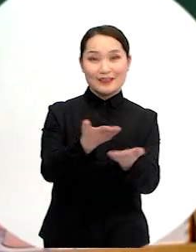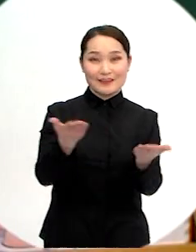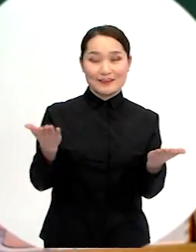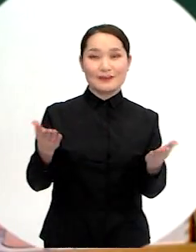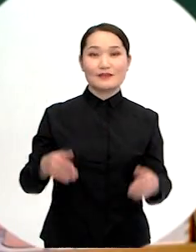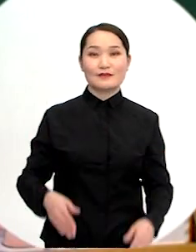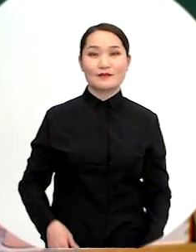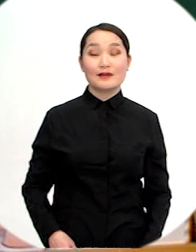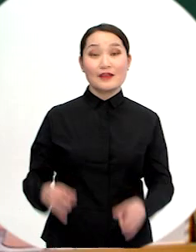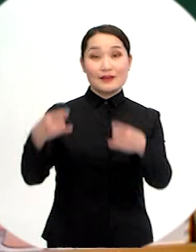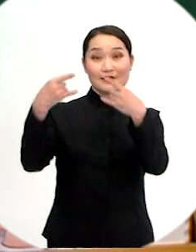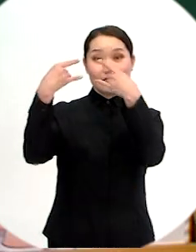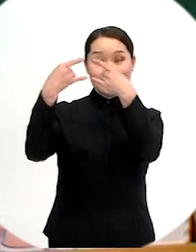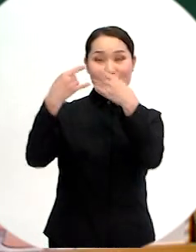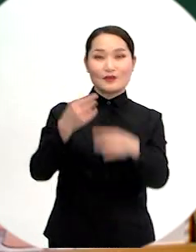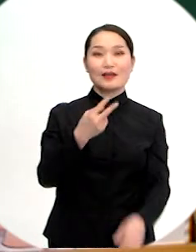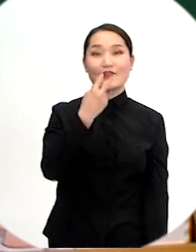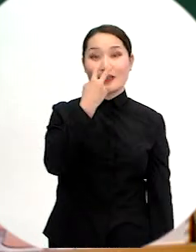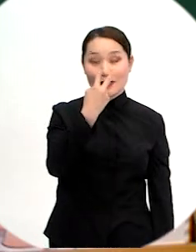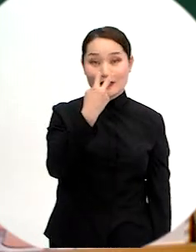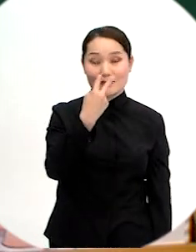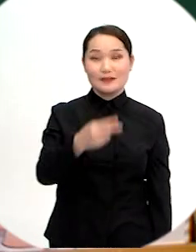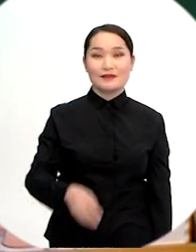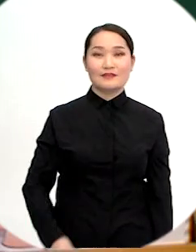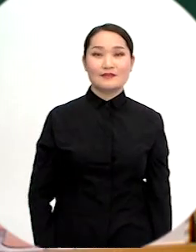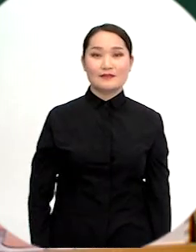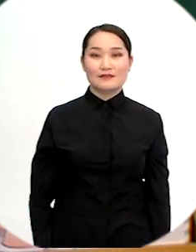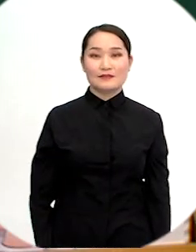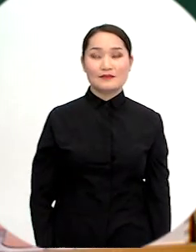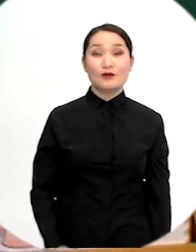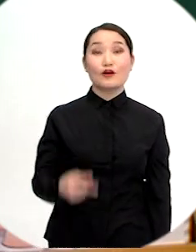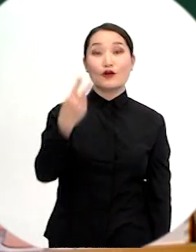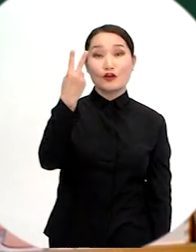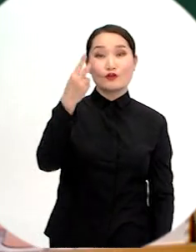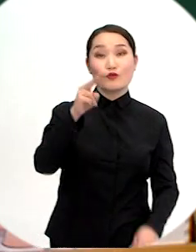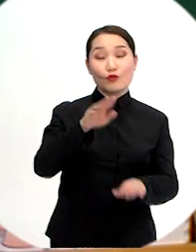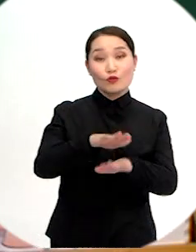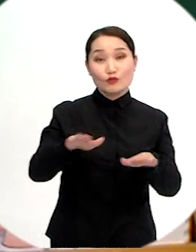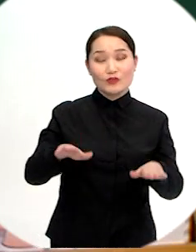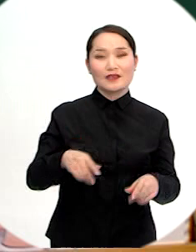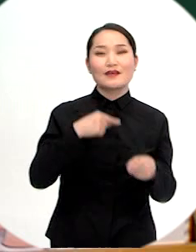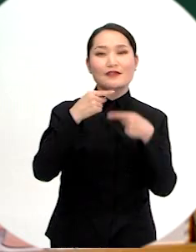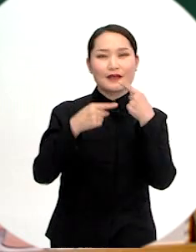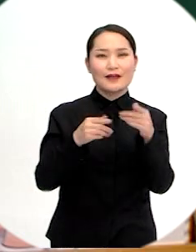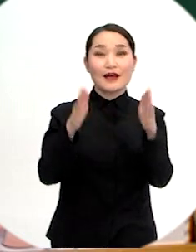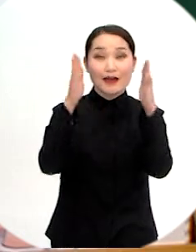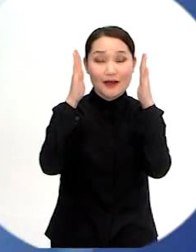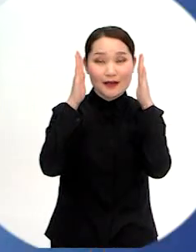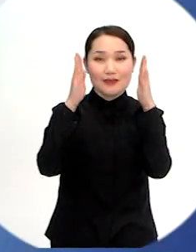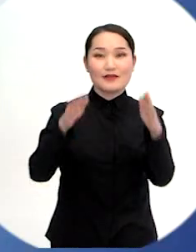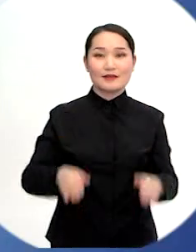Хүүхдүүдээ дэлгэц рүү анхаарлаа хандуулаарай. Хоёр хүүхдийн яриаг анхааралтай